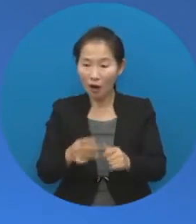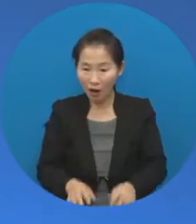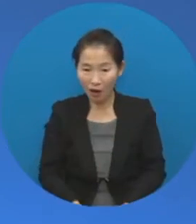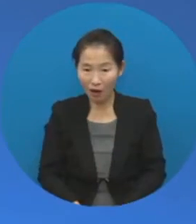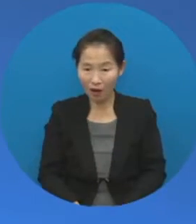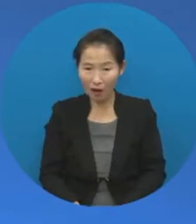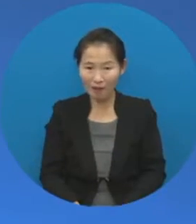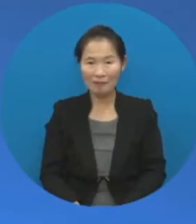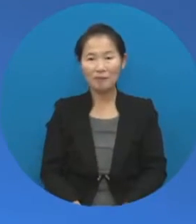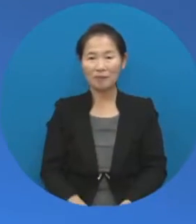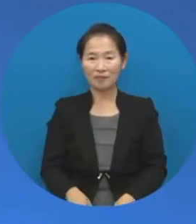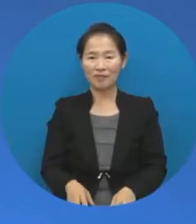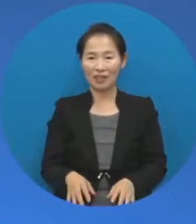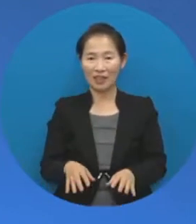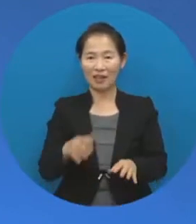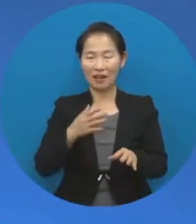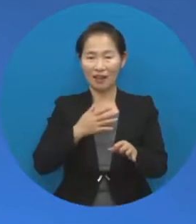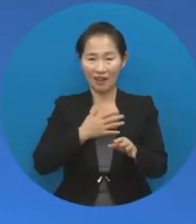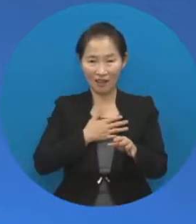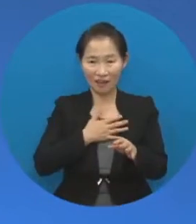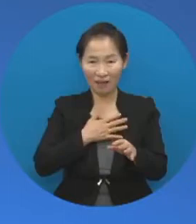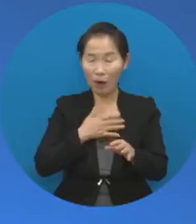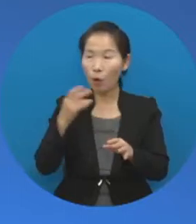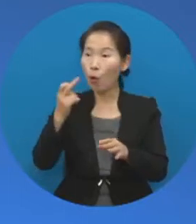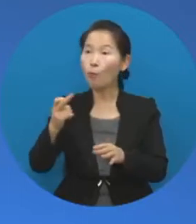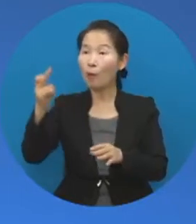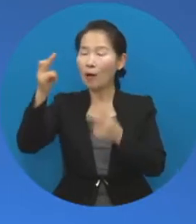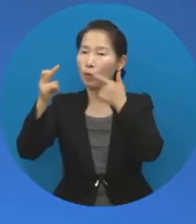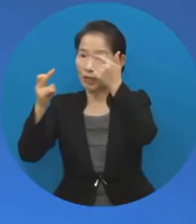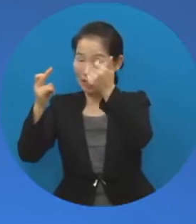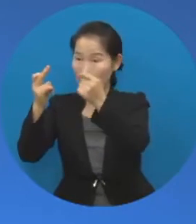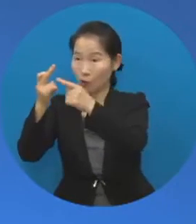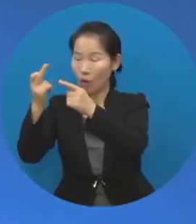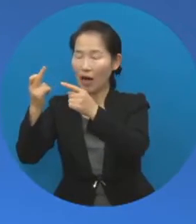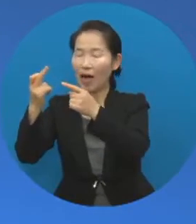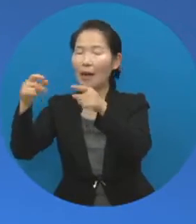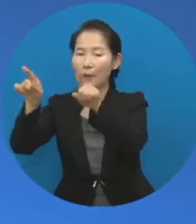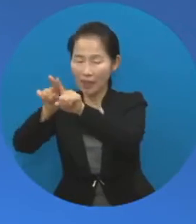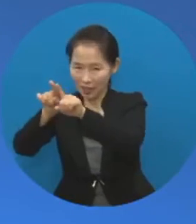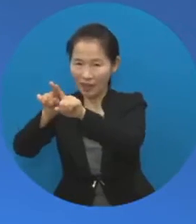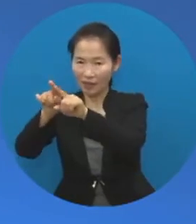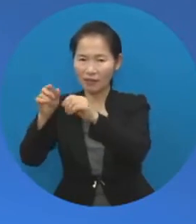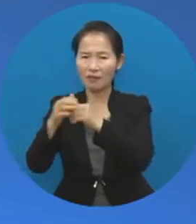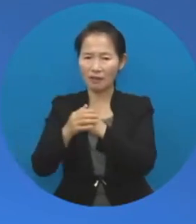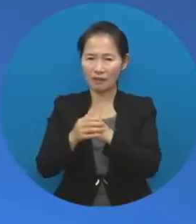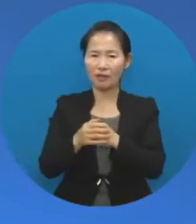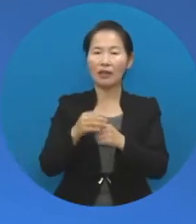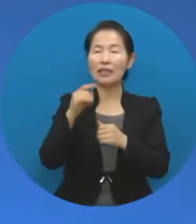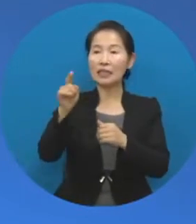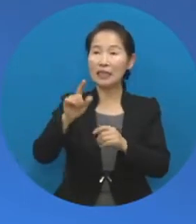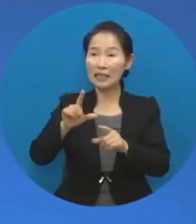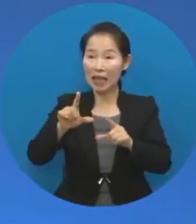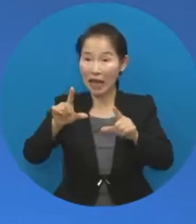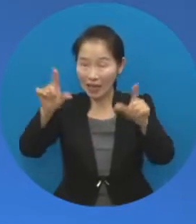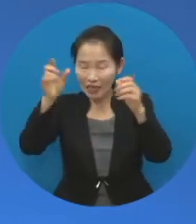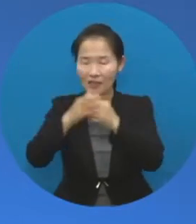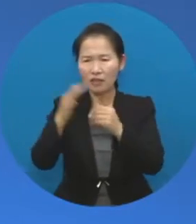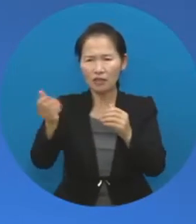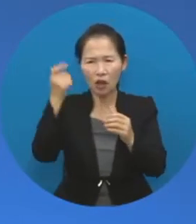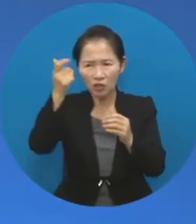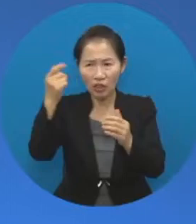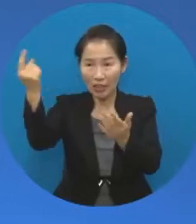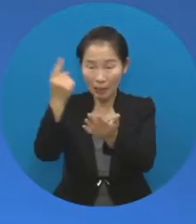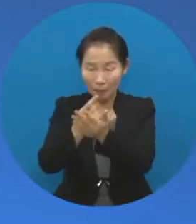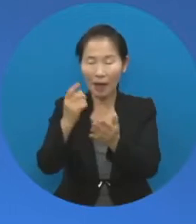오빠랑 같이 왔는데 저희 오빠가 목사님인데 요한복음 14장 20절에 그날에는 성령이 너에게 임한 날에는 내가 아버지